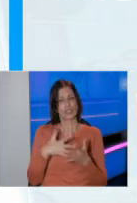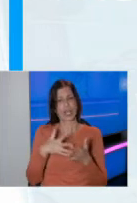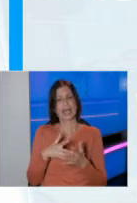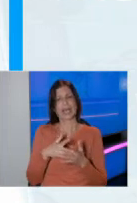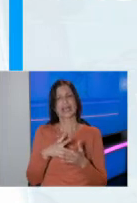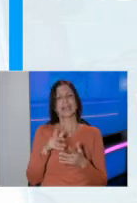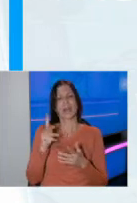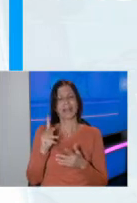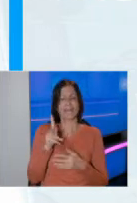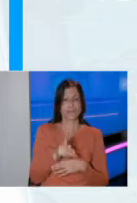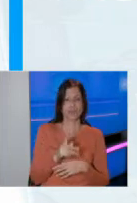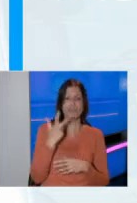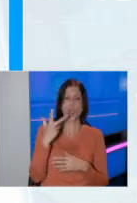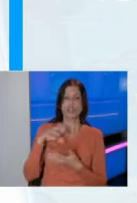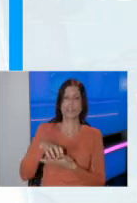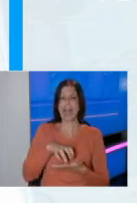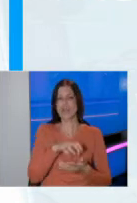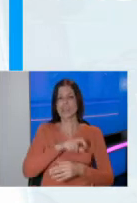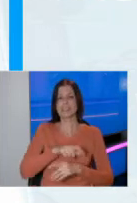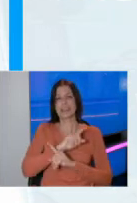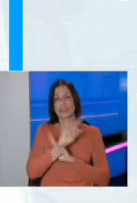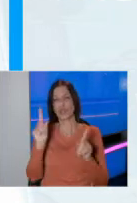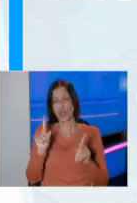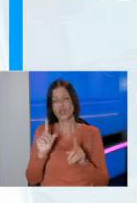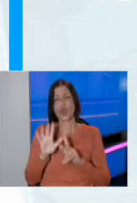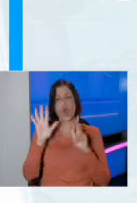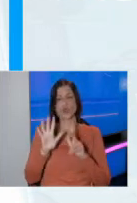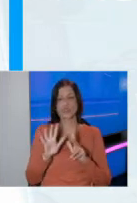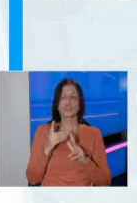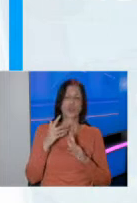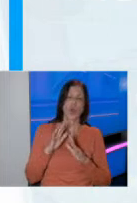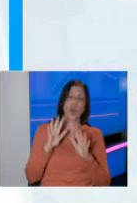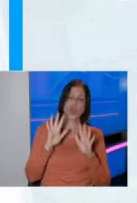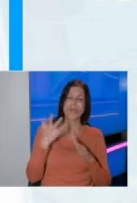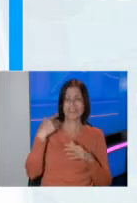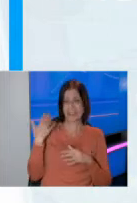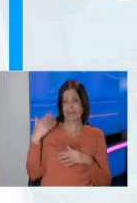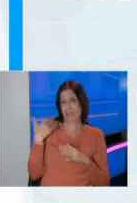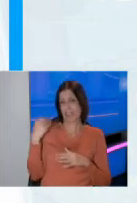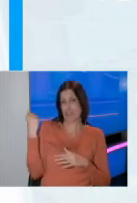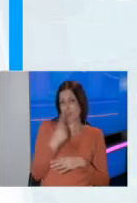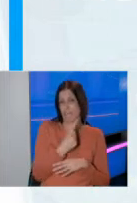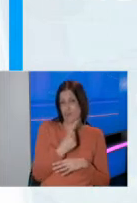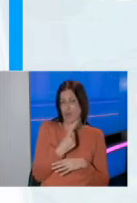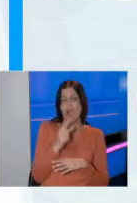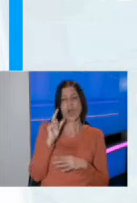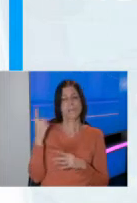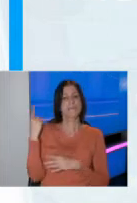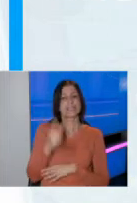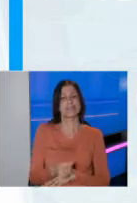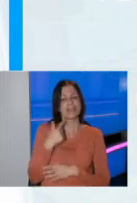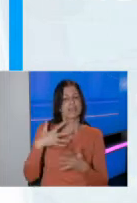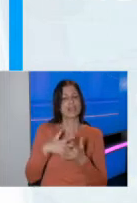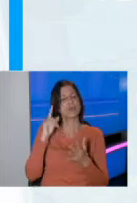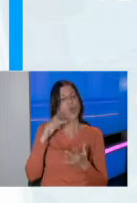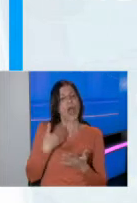פוקס בשלוש תחנות זמן שונות, אוגוסט, אוקטובר ולפני שבוע. מזמיני הסקר הם יועצים פוליטיים מוכרים